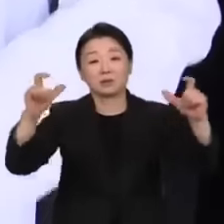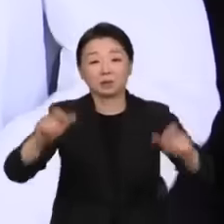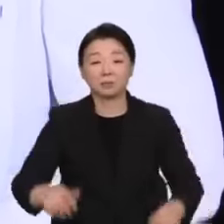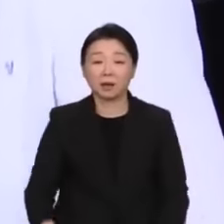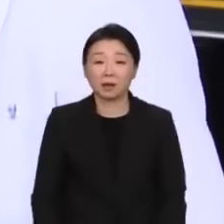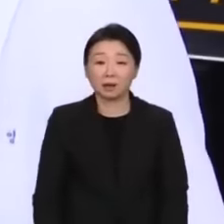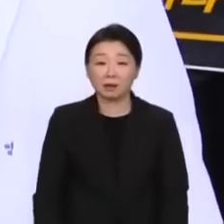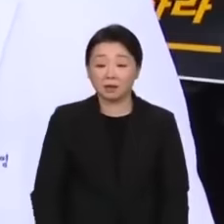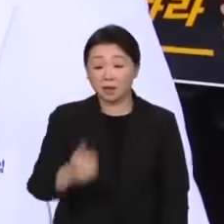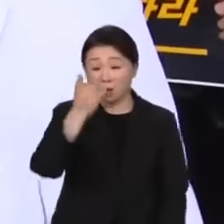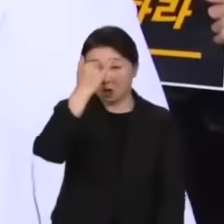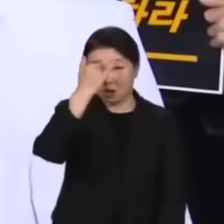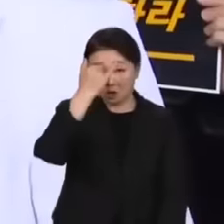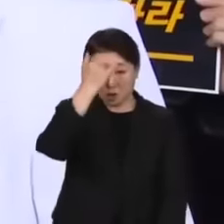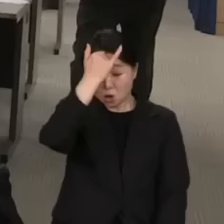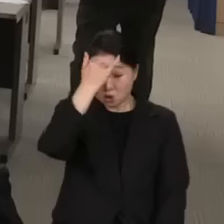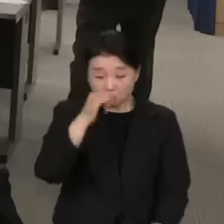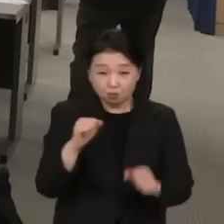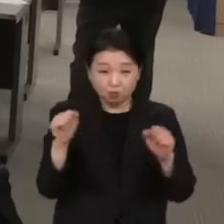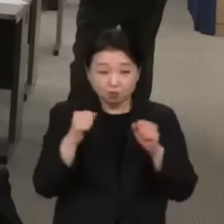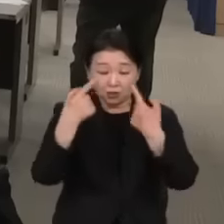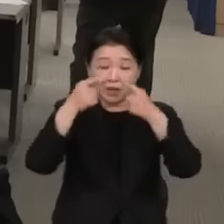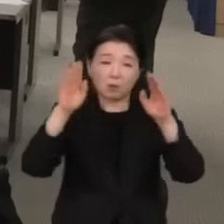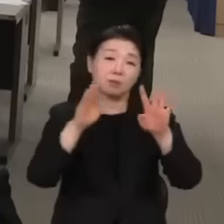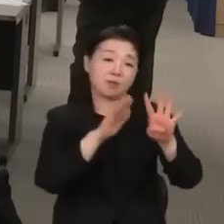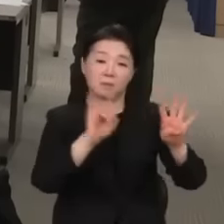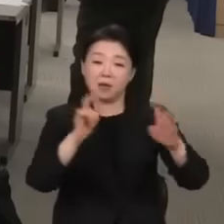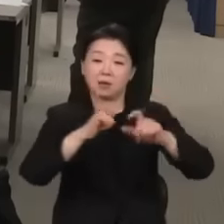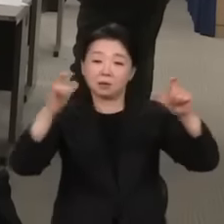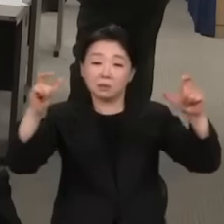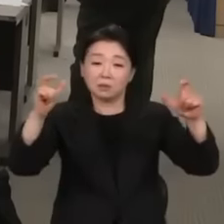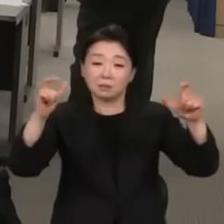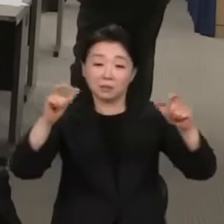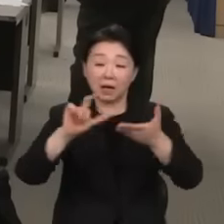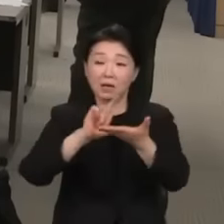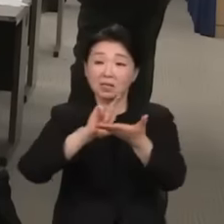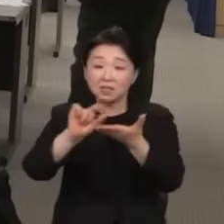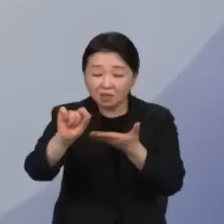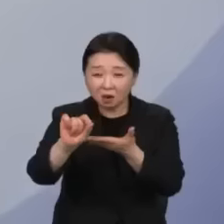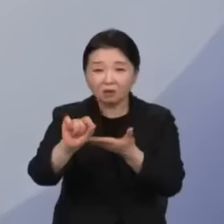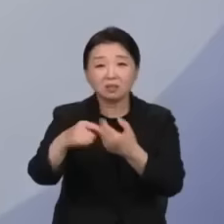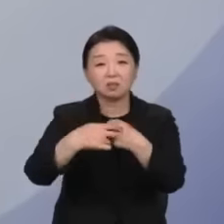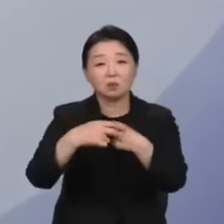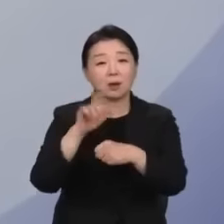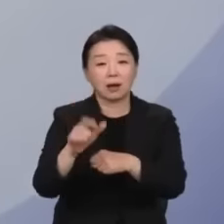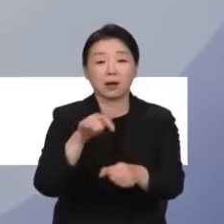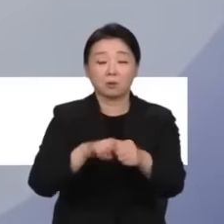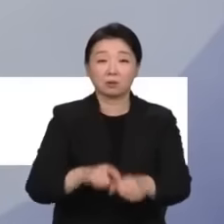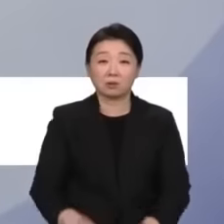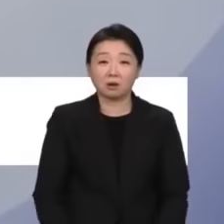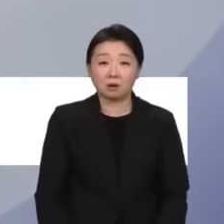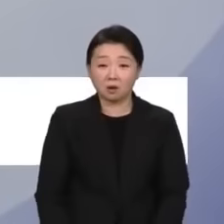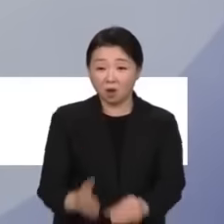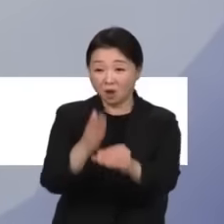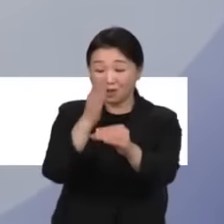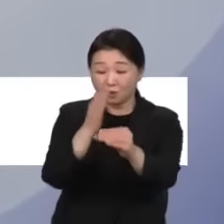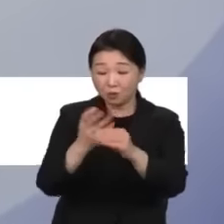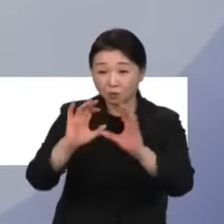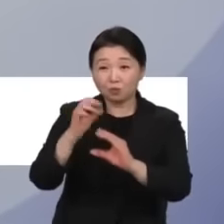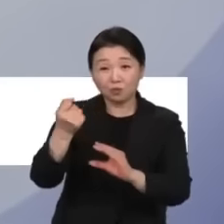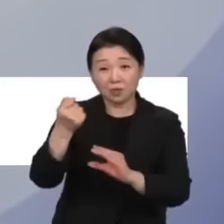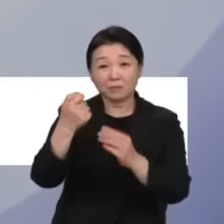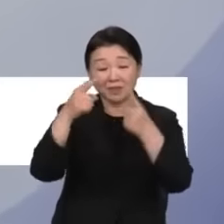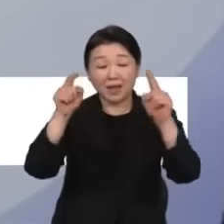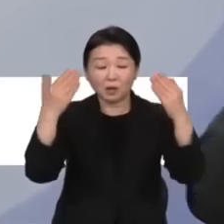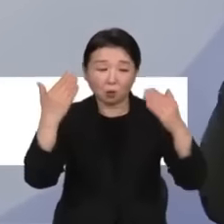충북대 의대는 4배 규모가 됐습니다. 지역 의료를 강화하기 위해서입니다. 지역 거점 국립대 이번에